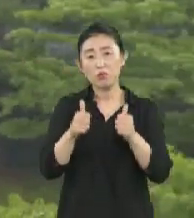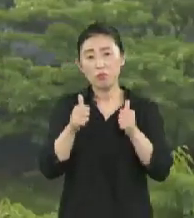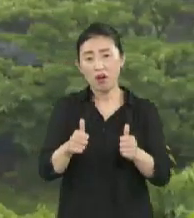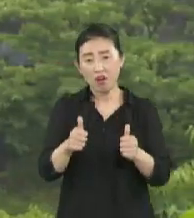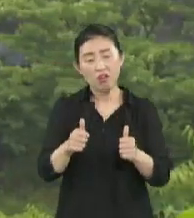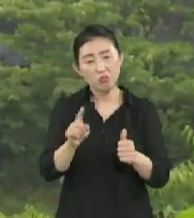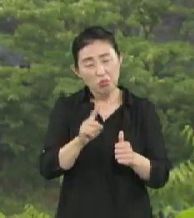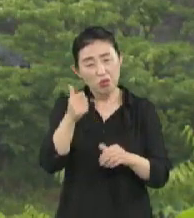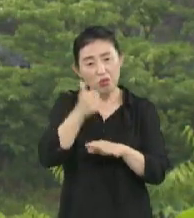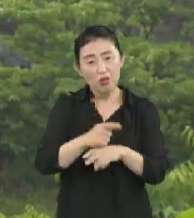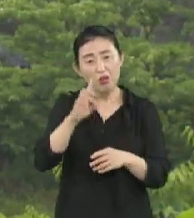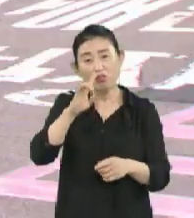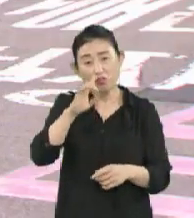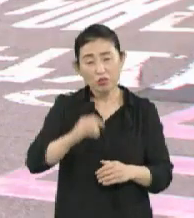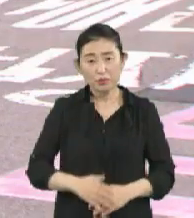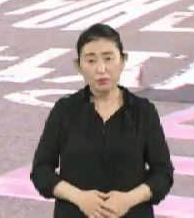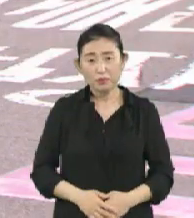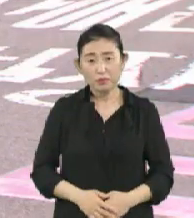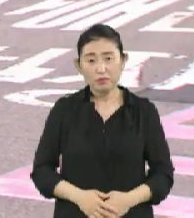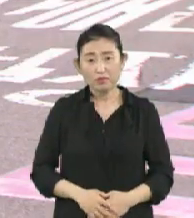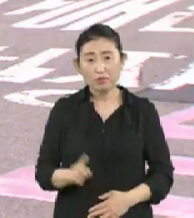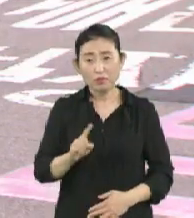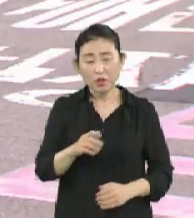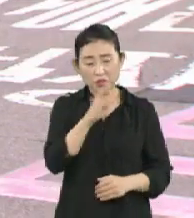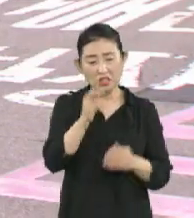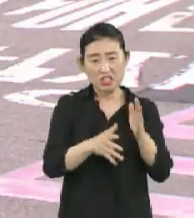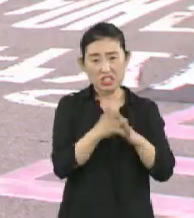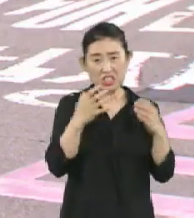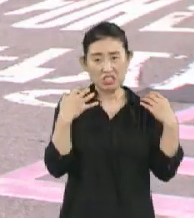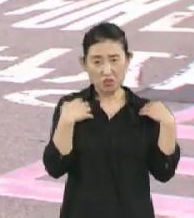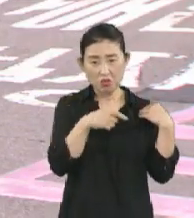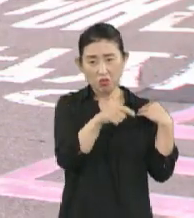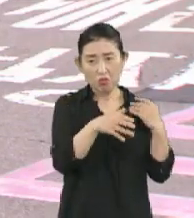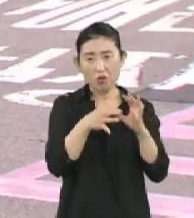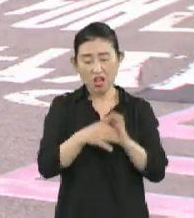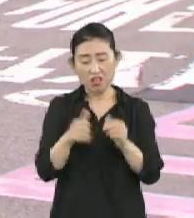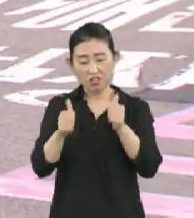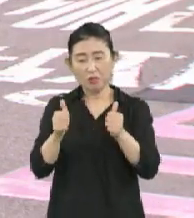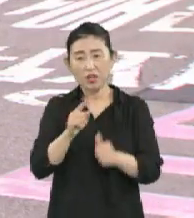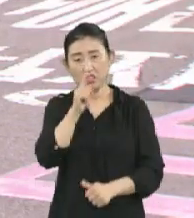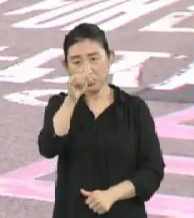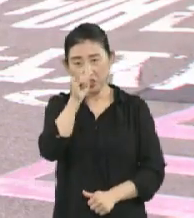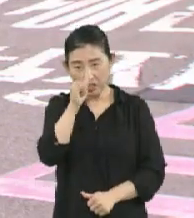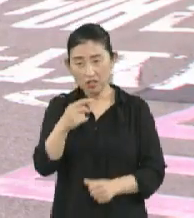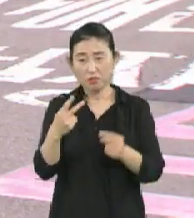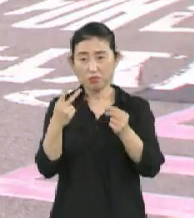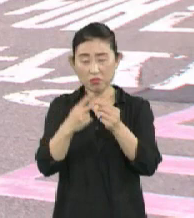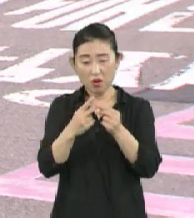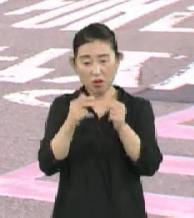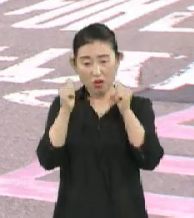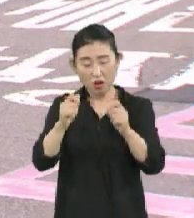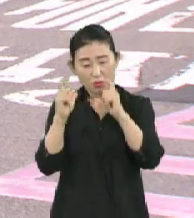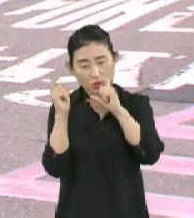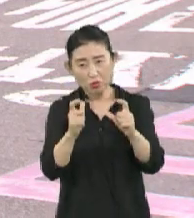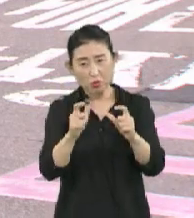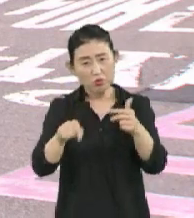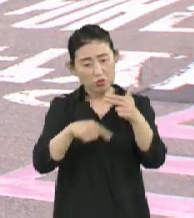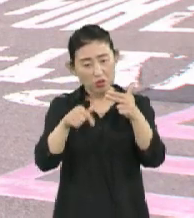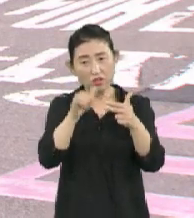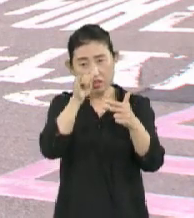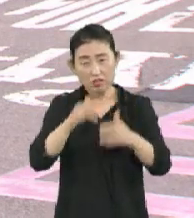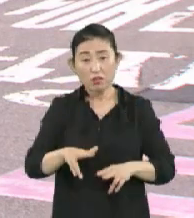소송도 관심사입니다. 산폐장 사업자가 서산시를 상대로 제기한 행정소송의 2심 선고가 다음 달에 있을